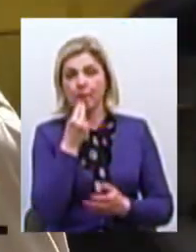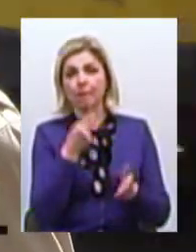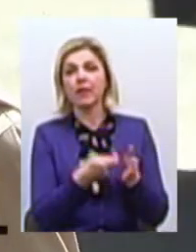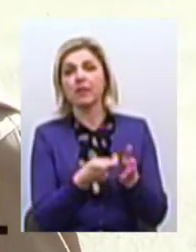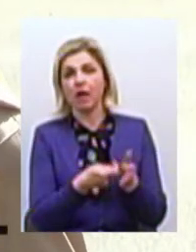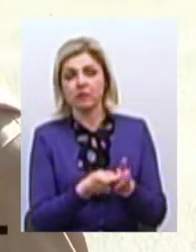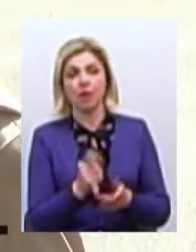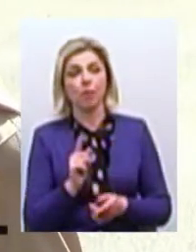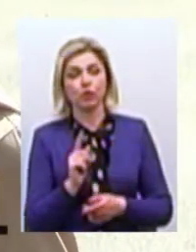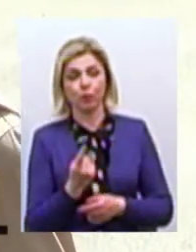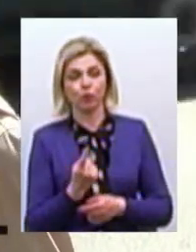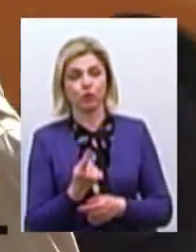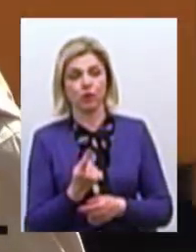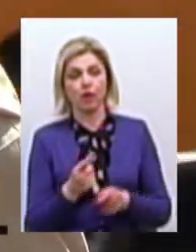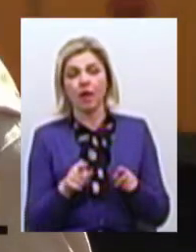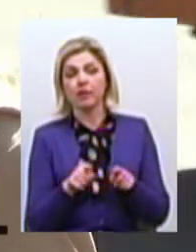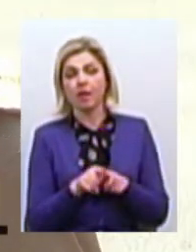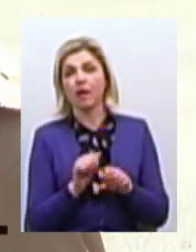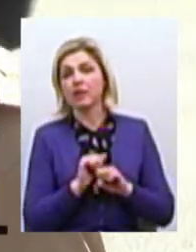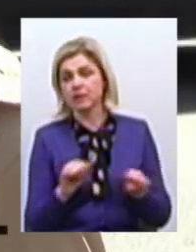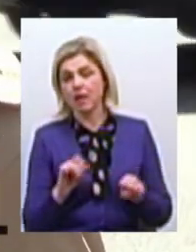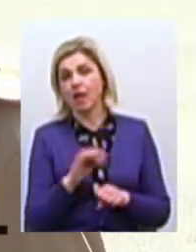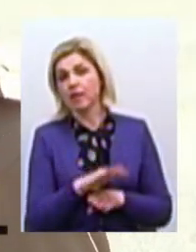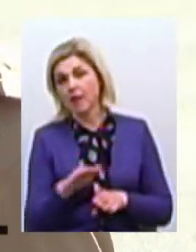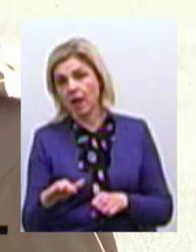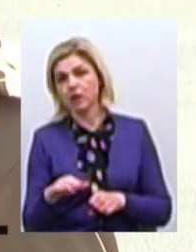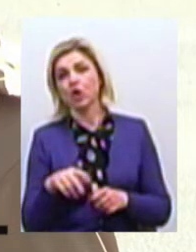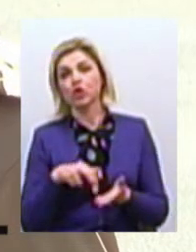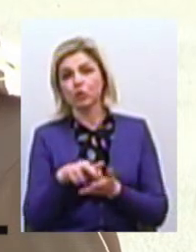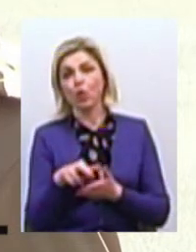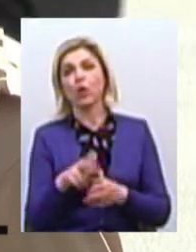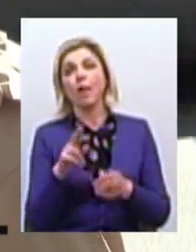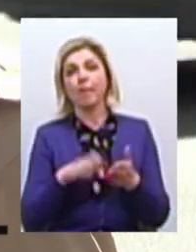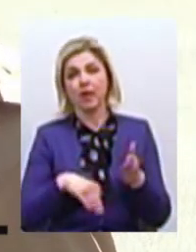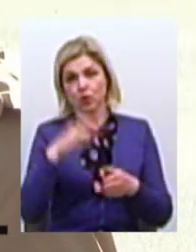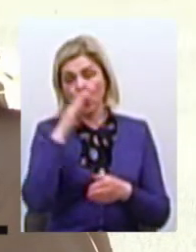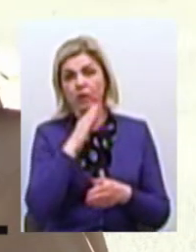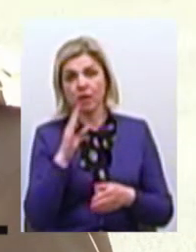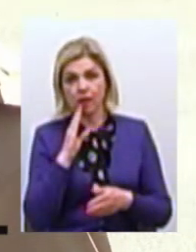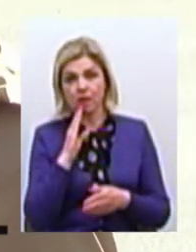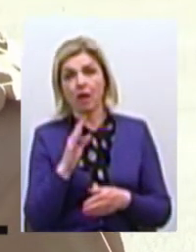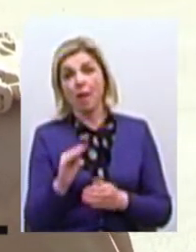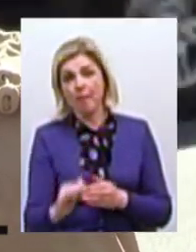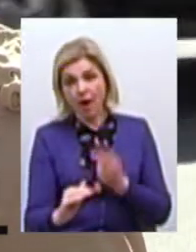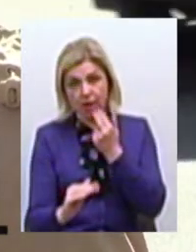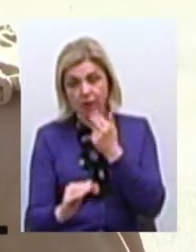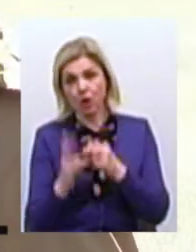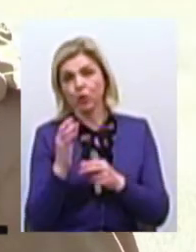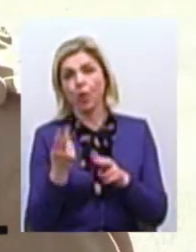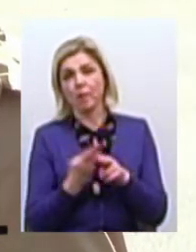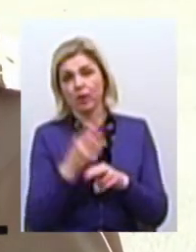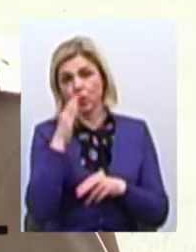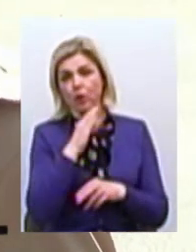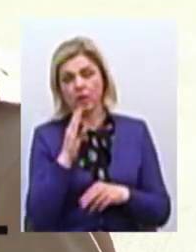потому что так нельзя. И дети ходят, и со школы без родителей, когда еще маленькие, но уже без родителей.